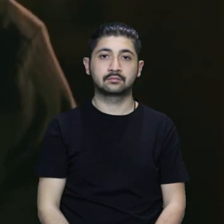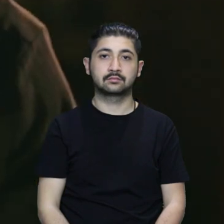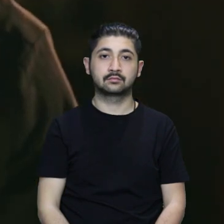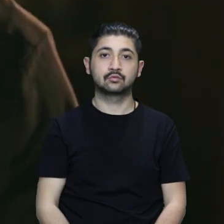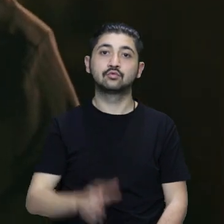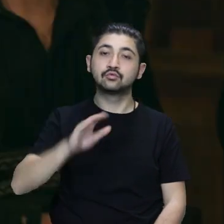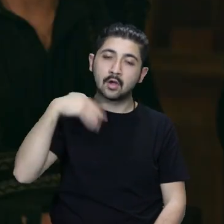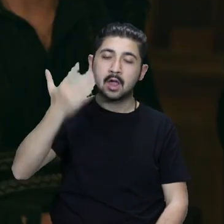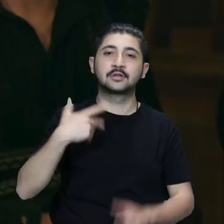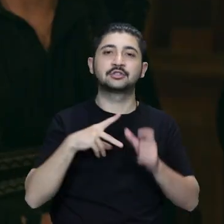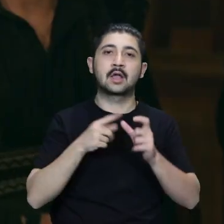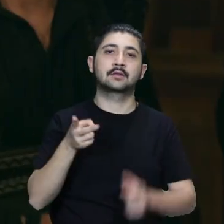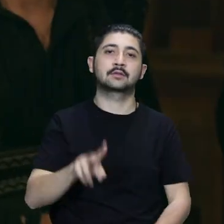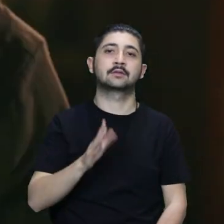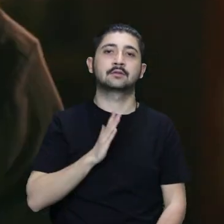Sonrası şehadet.